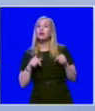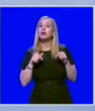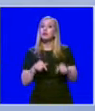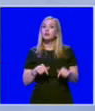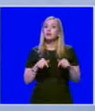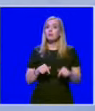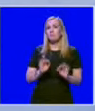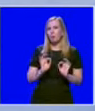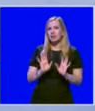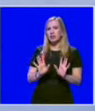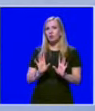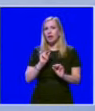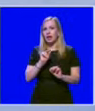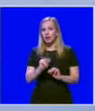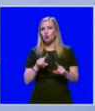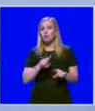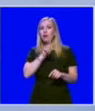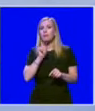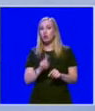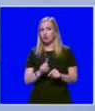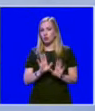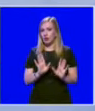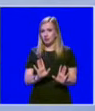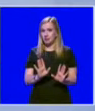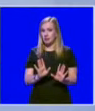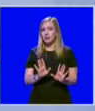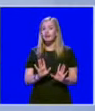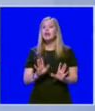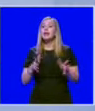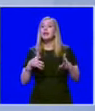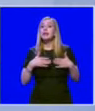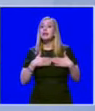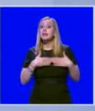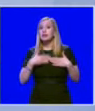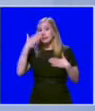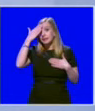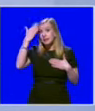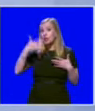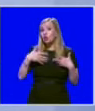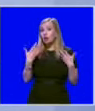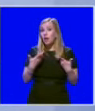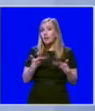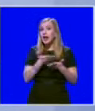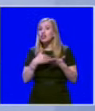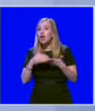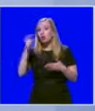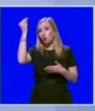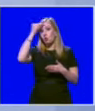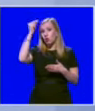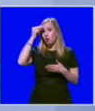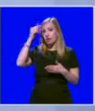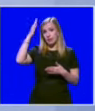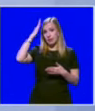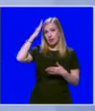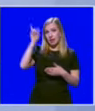вече момент само да ви кажа, тук въпросът е следния. Много е важен въпрос. Искрено ли е желанието на част от българските държавници